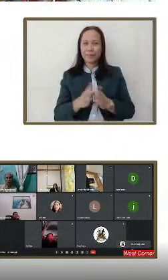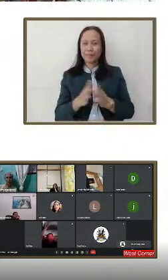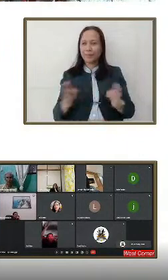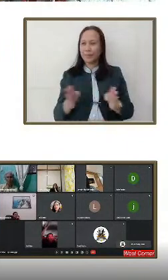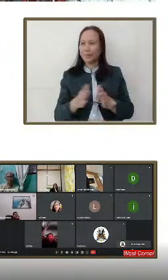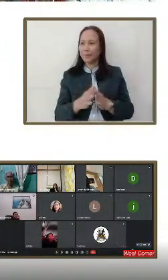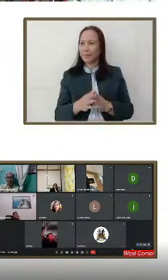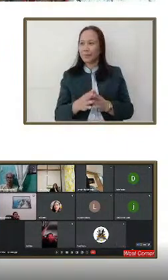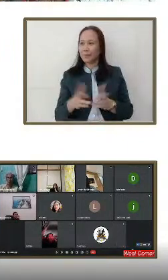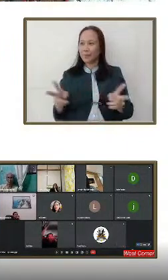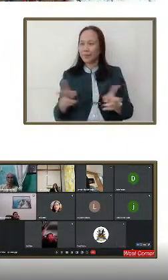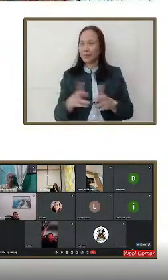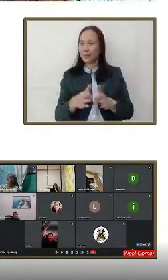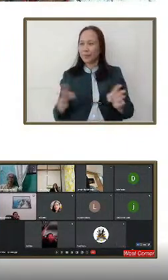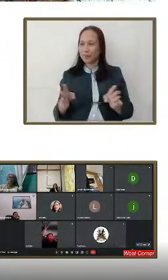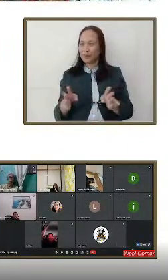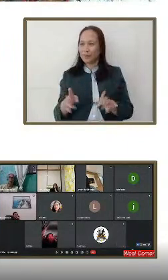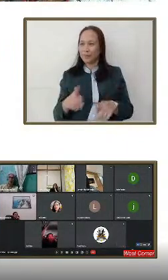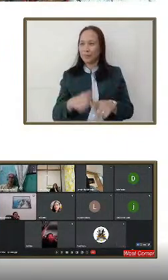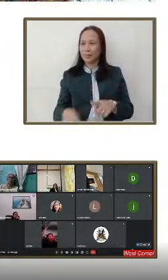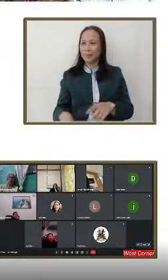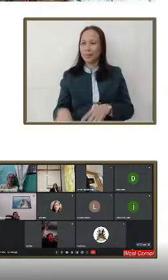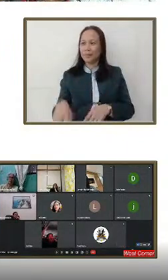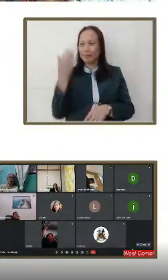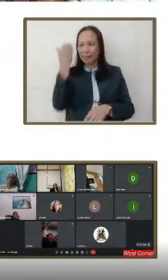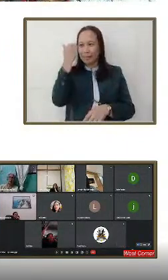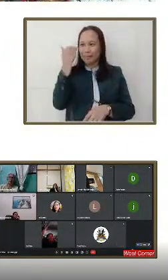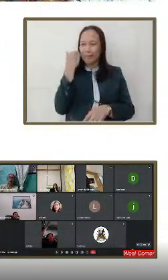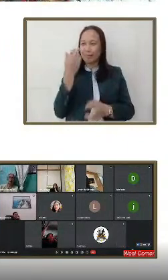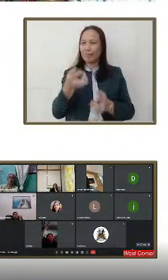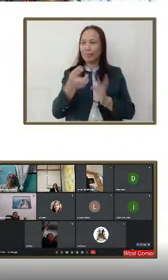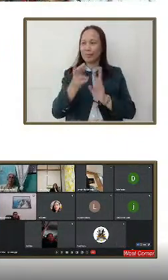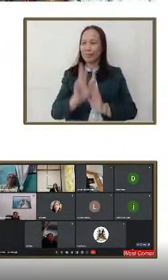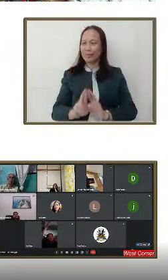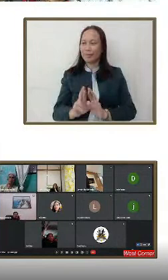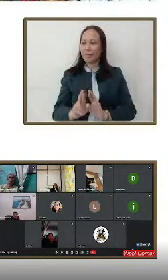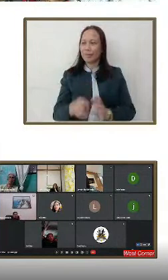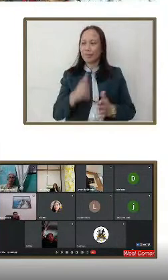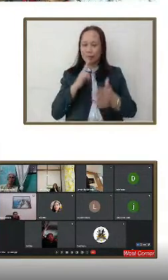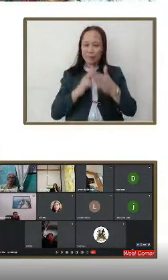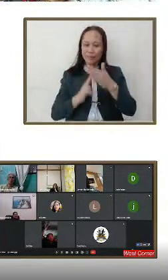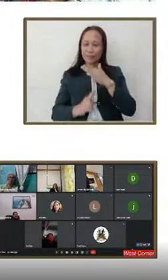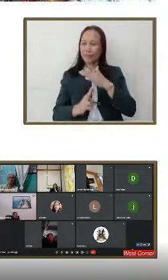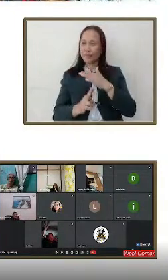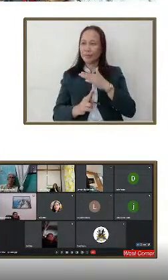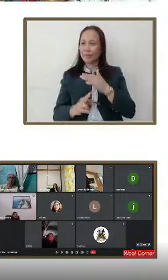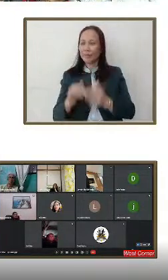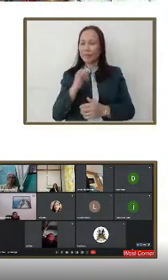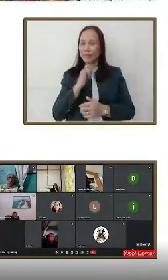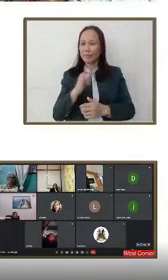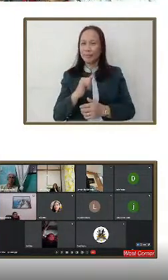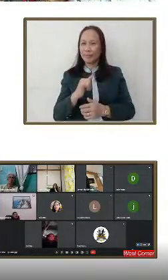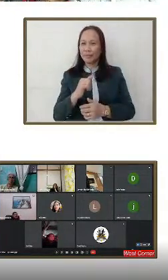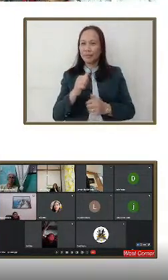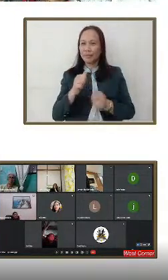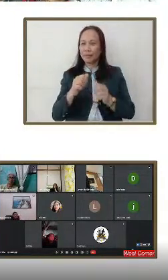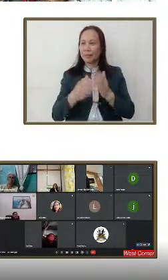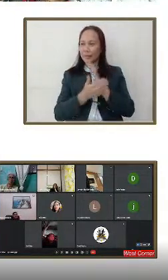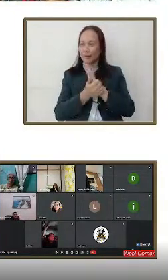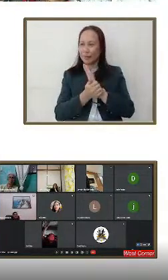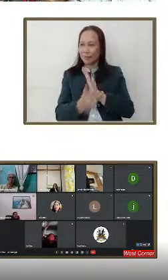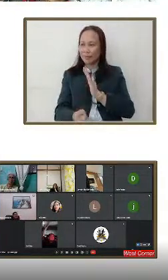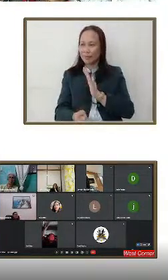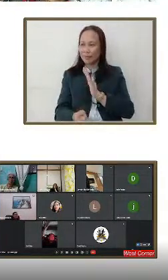Ha? Pangit yun. Walang humility is ability. Huwag na huwag